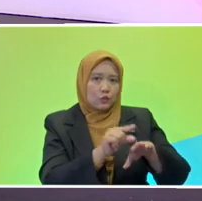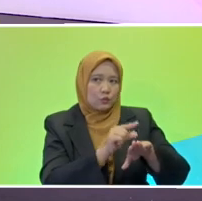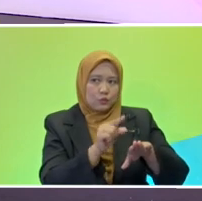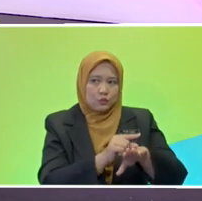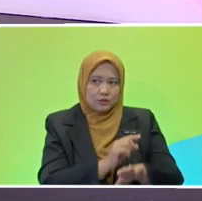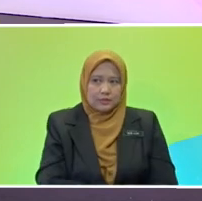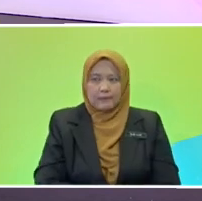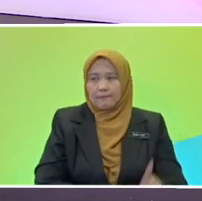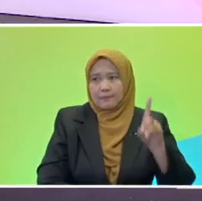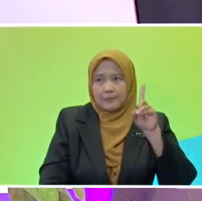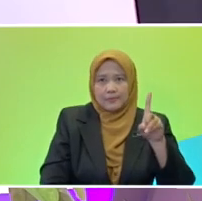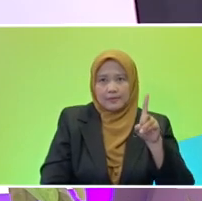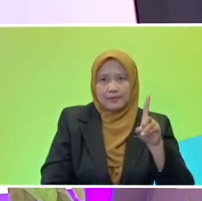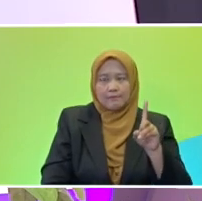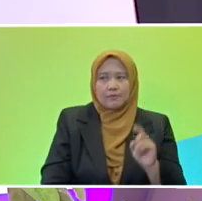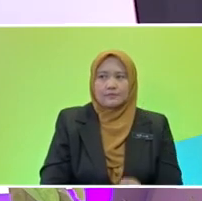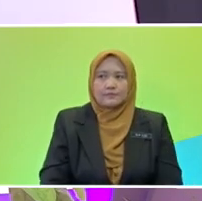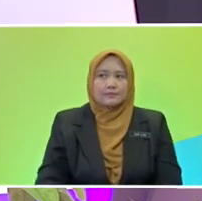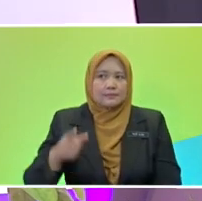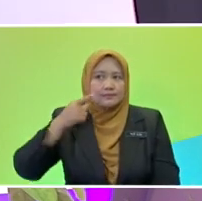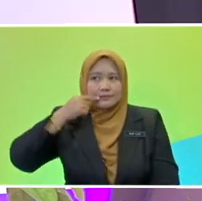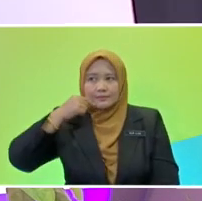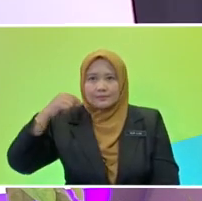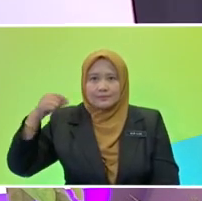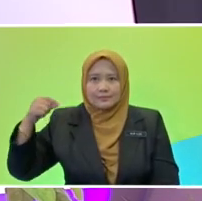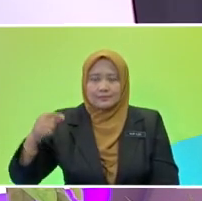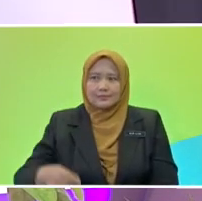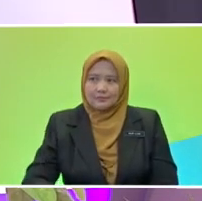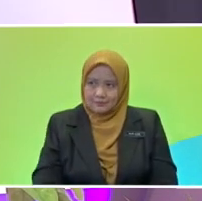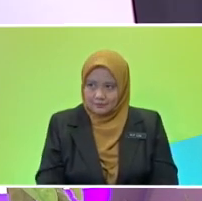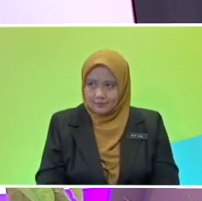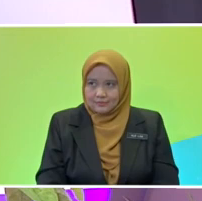yang pertama sekali kita ada kayu kecil